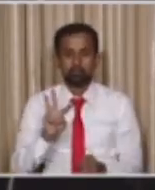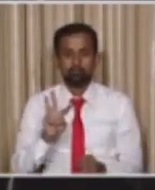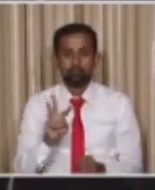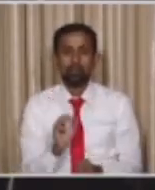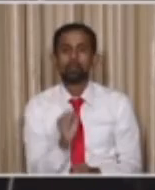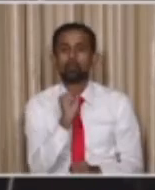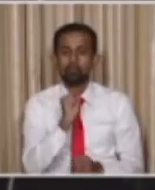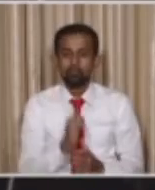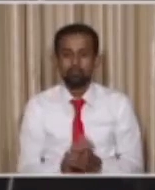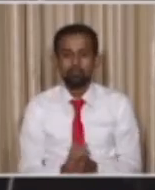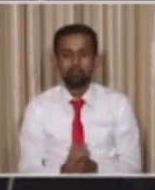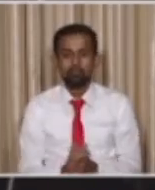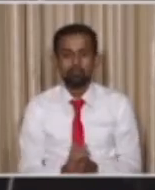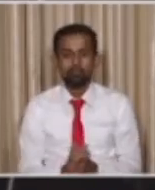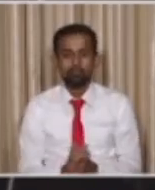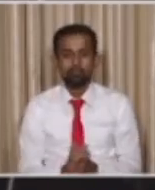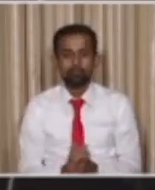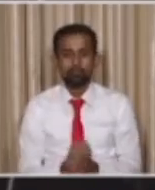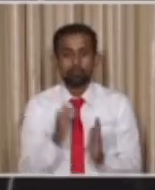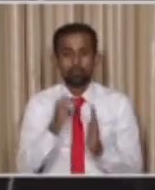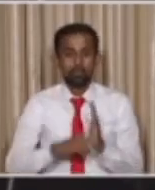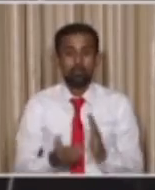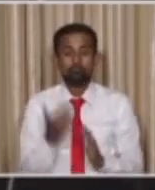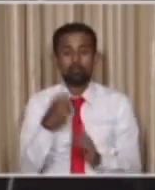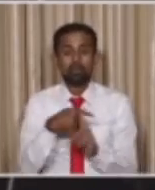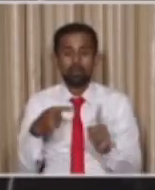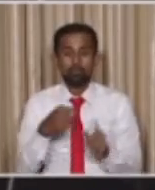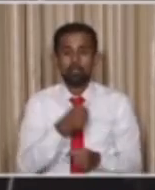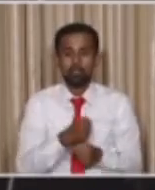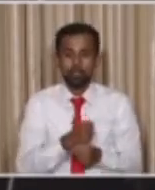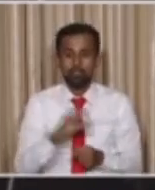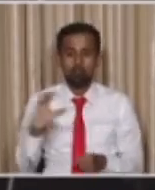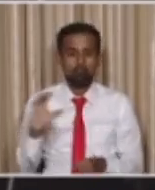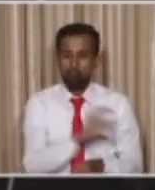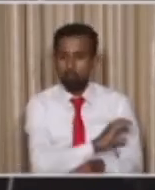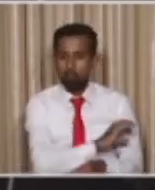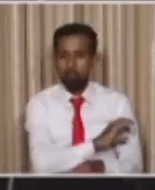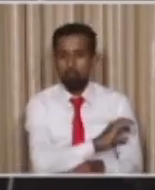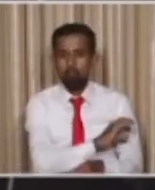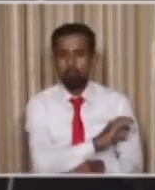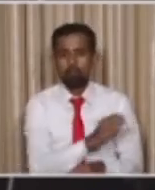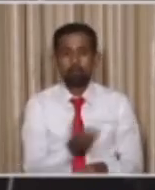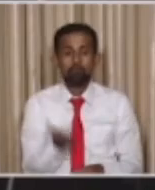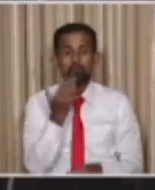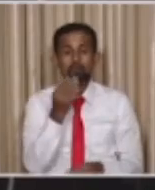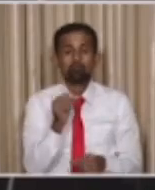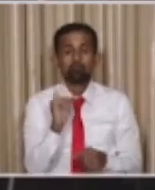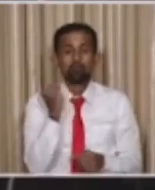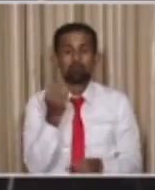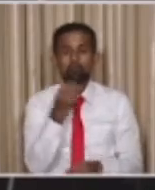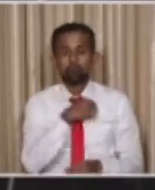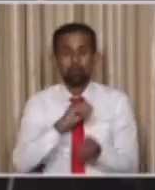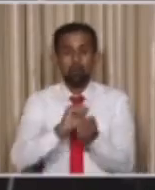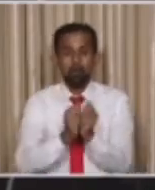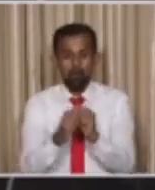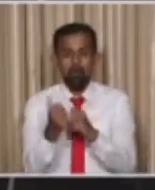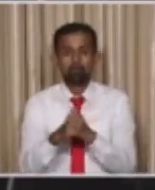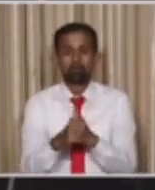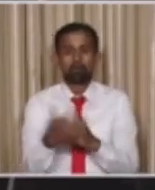කොහමද වෙන්නේ? ඒ දඩෙන් වැඩි මුදලක් එන්න ඕනේ රජයටනේ. වැඩි මුදල යන්නේ නිලධාරීන්ට. ඒක හදාගෙන තියන්නේ